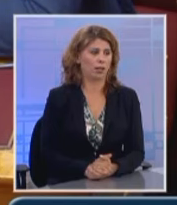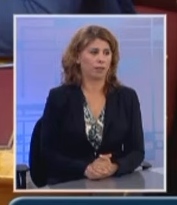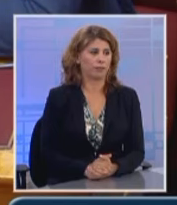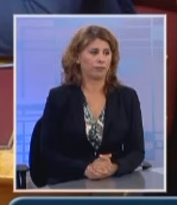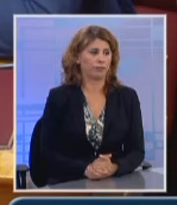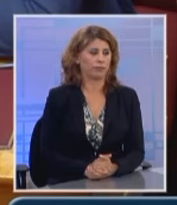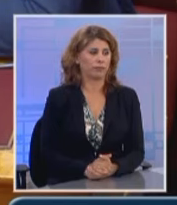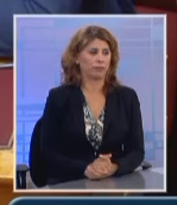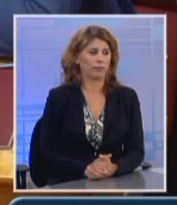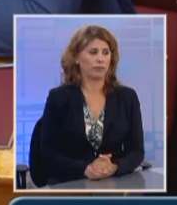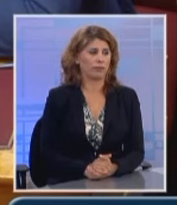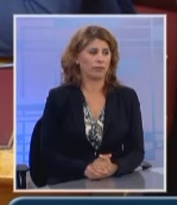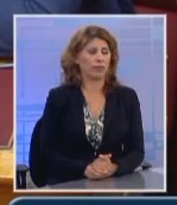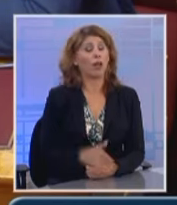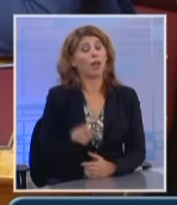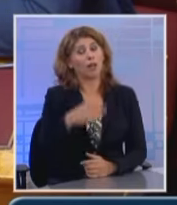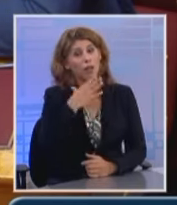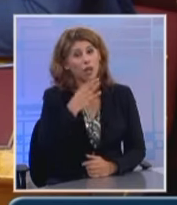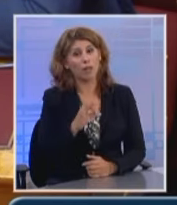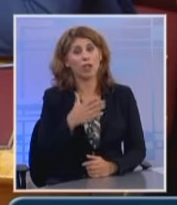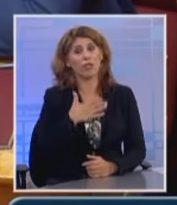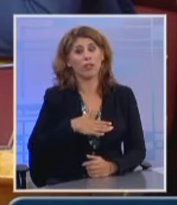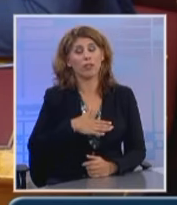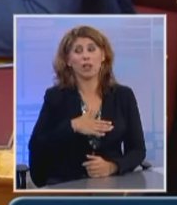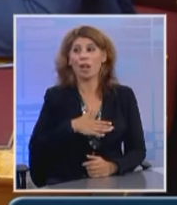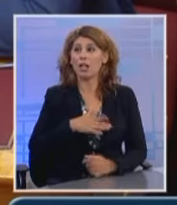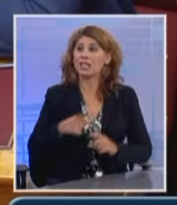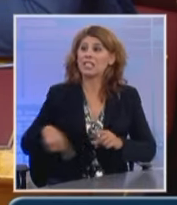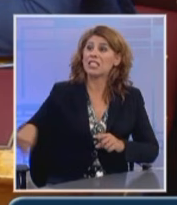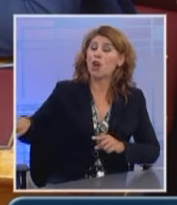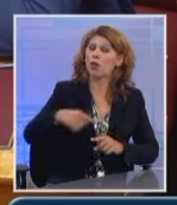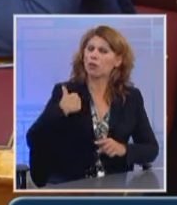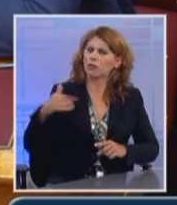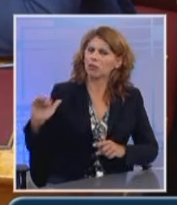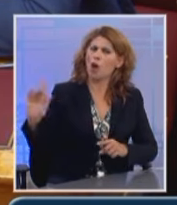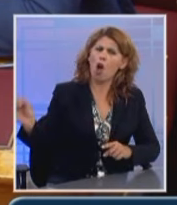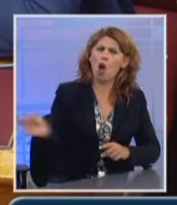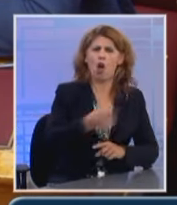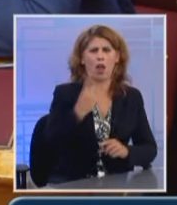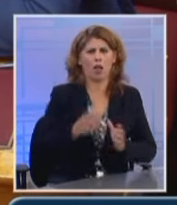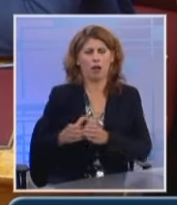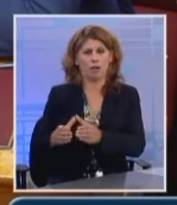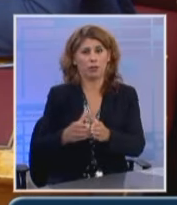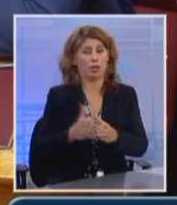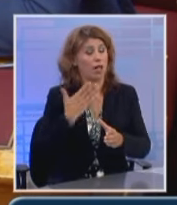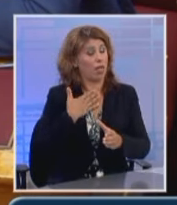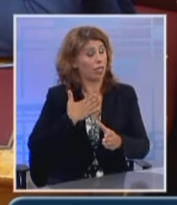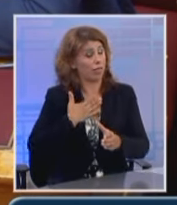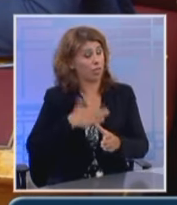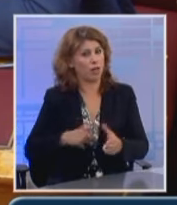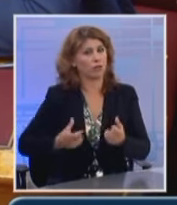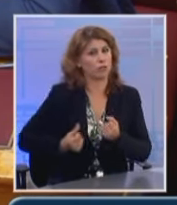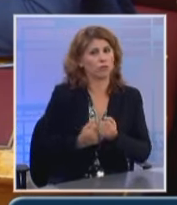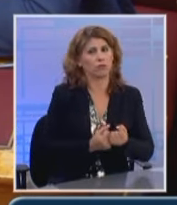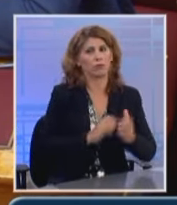Γι' αυτό θα ήθελα με ολονών και απευθύνομαι και στα όλα τα κόμματα να στηρίξετε και